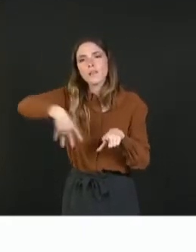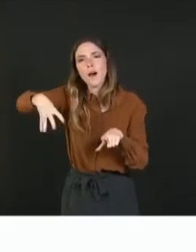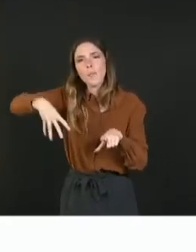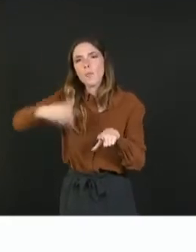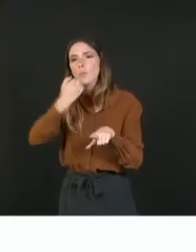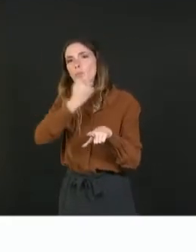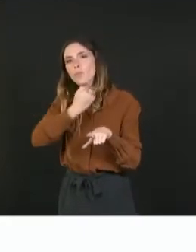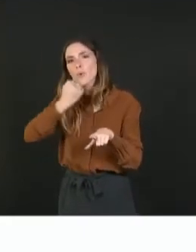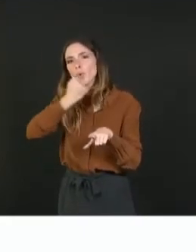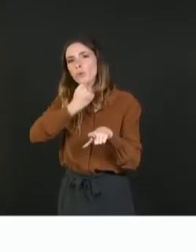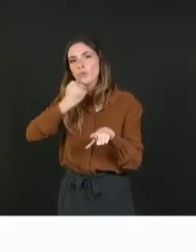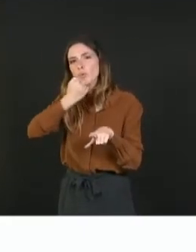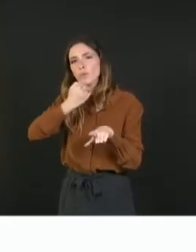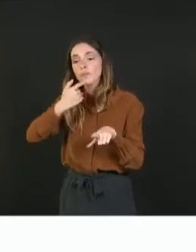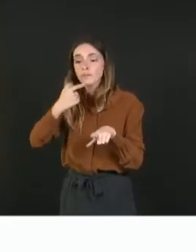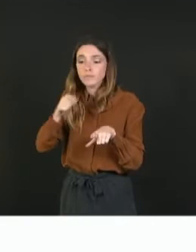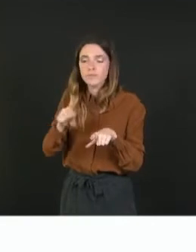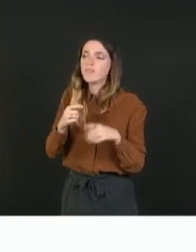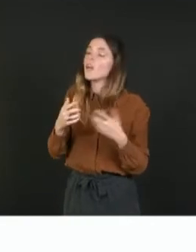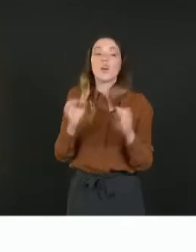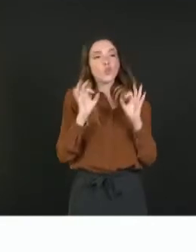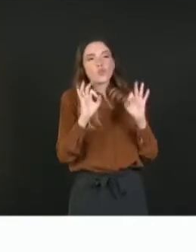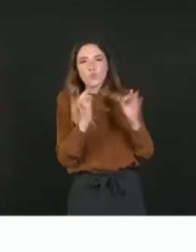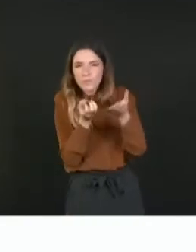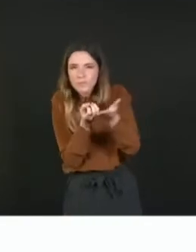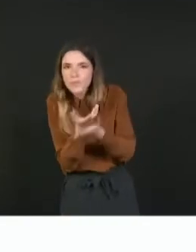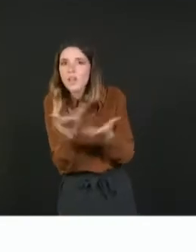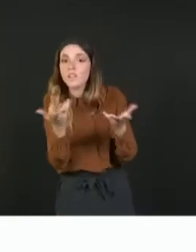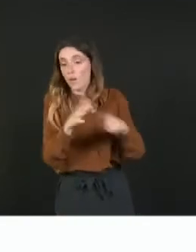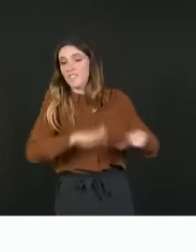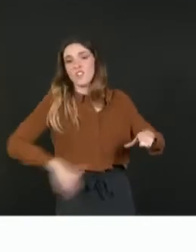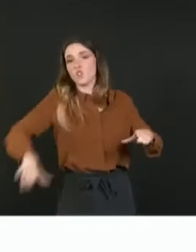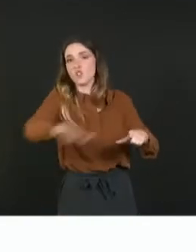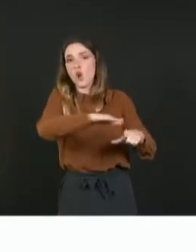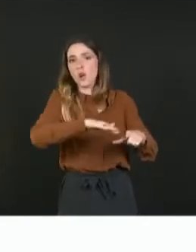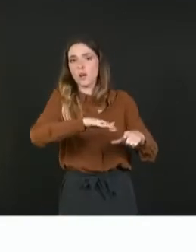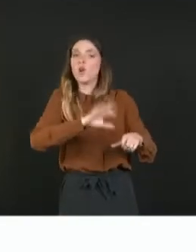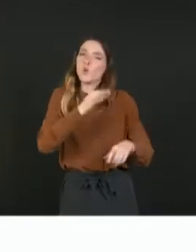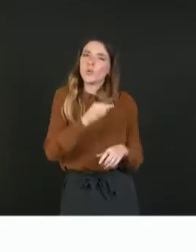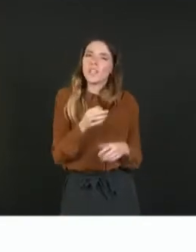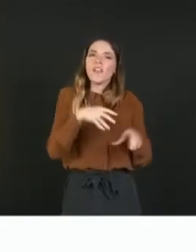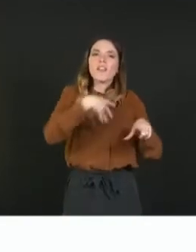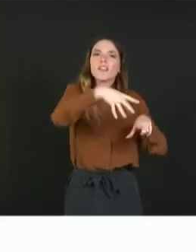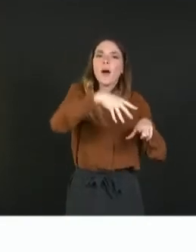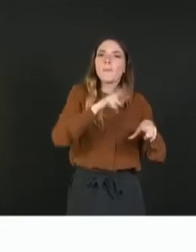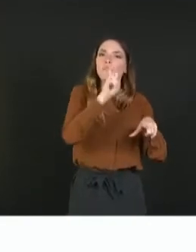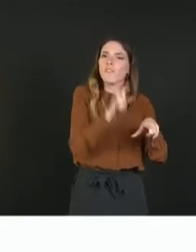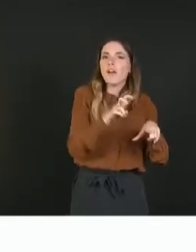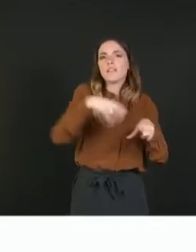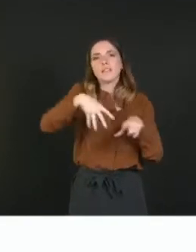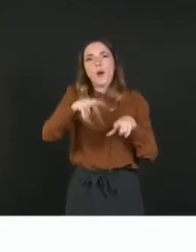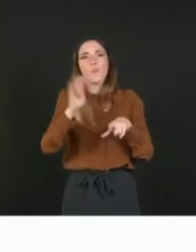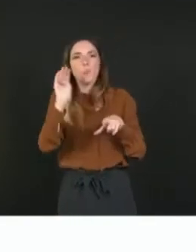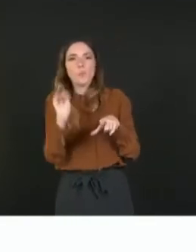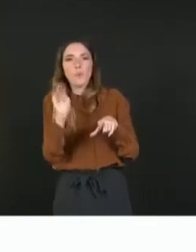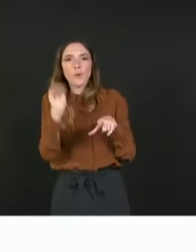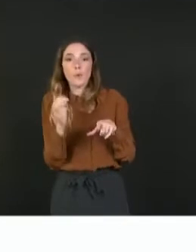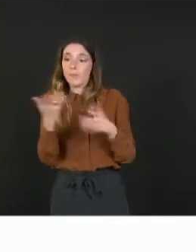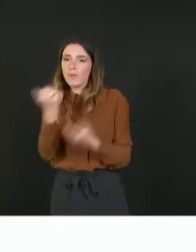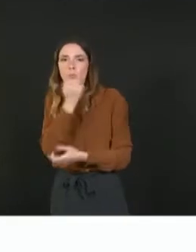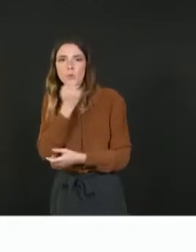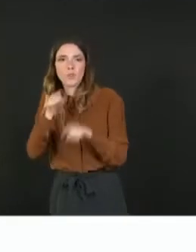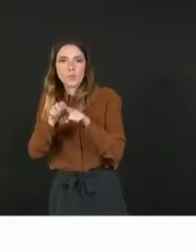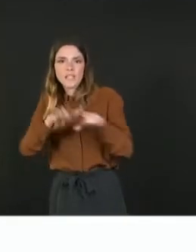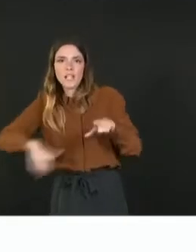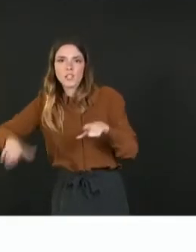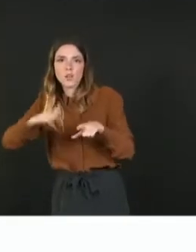dans les 20 cm de... Donc oui, la trame brune, hein, celle des sols, parce qu'on connaît bien trame verte, trame bleue, mais c'est brune aussi. Oui, non, je pense